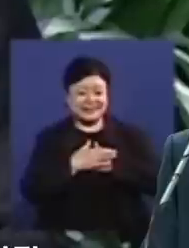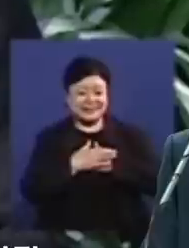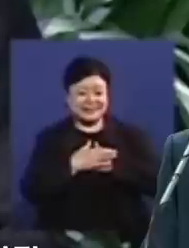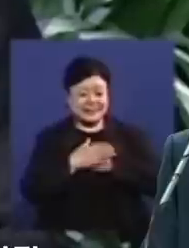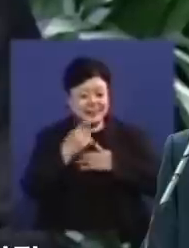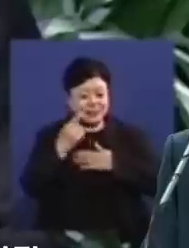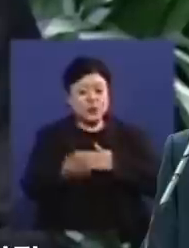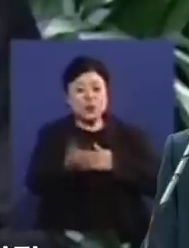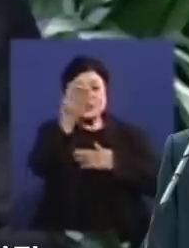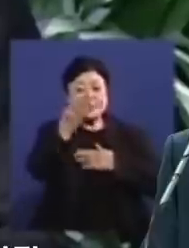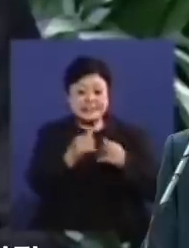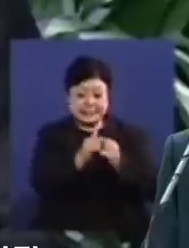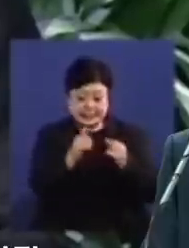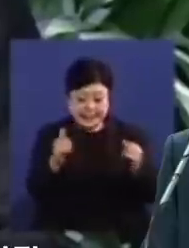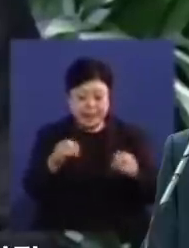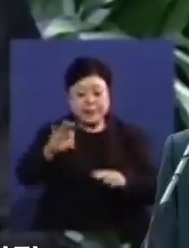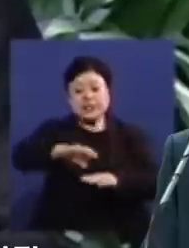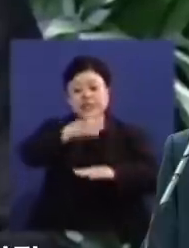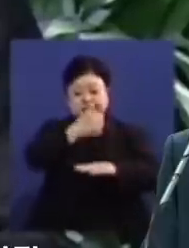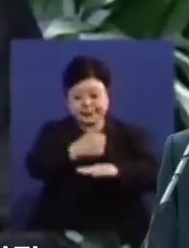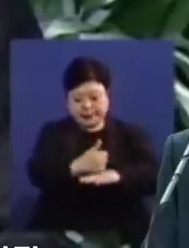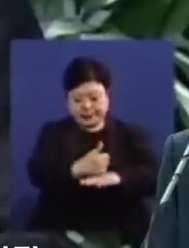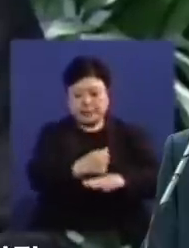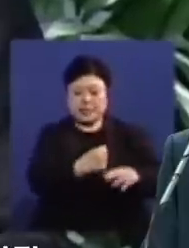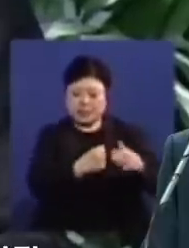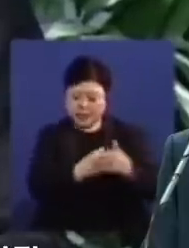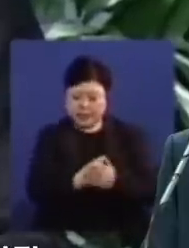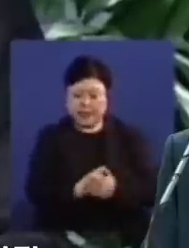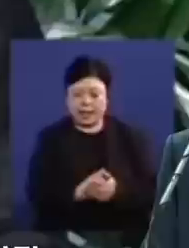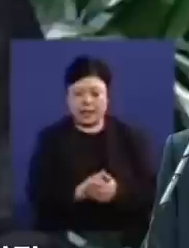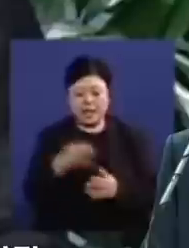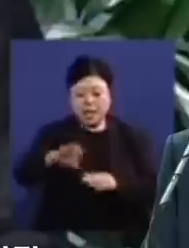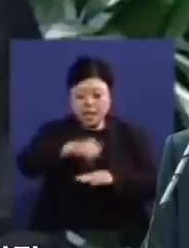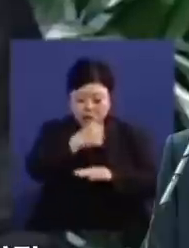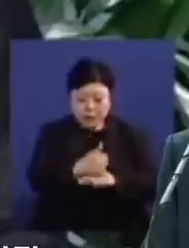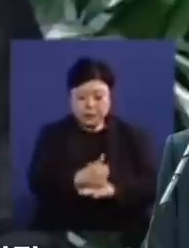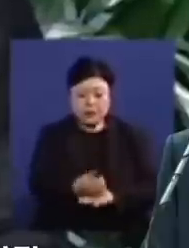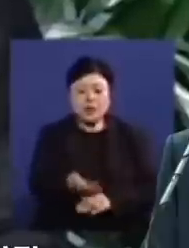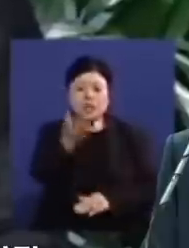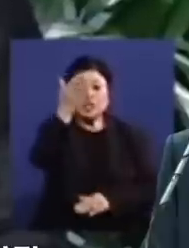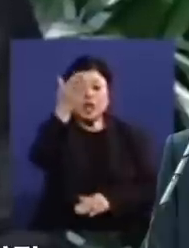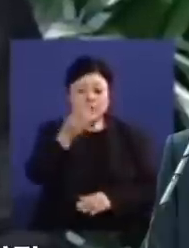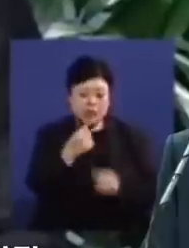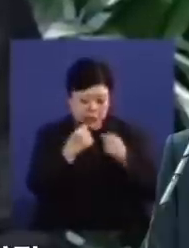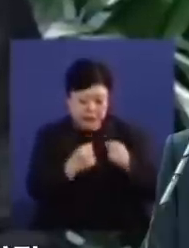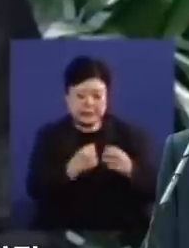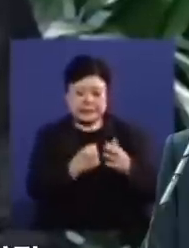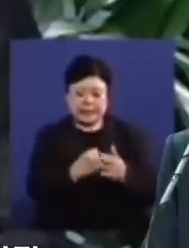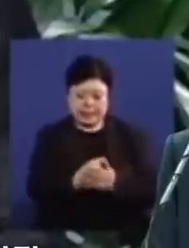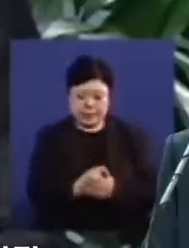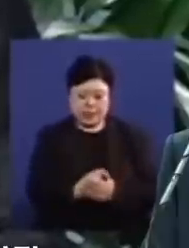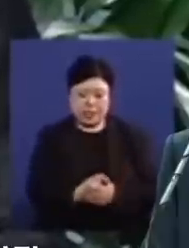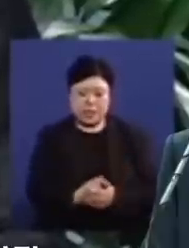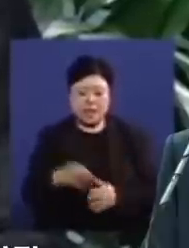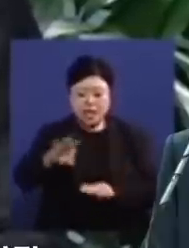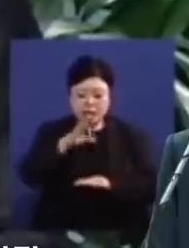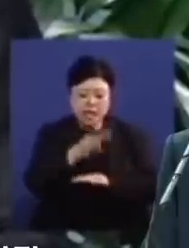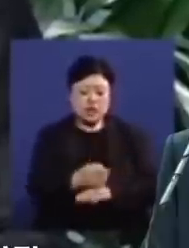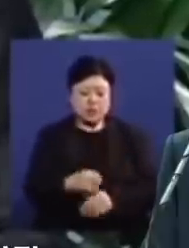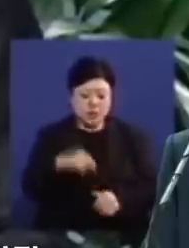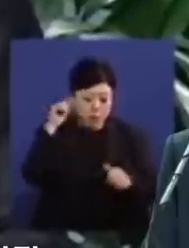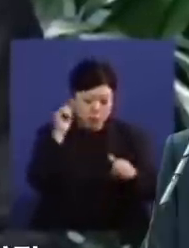상사는 임금님이다. 임금님은 내 위에 주권을 가지고 계신 분으로서 그분이 명령하신